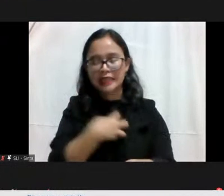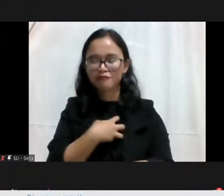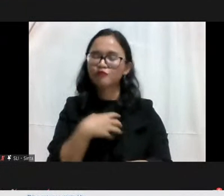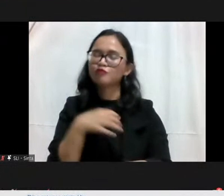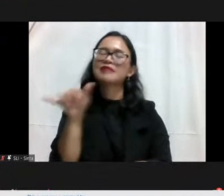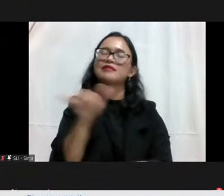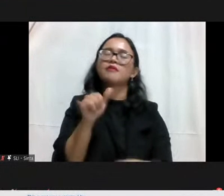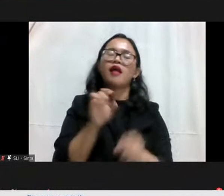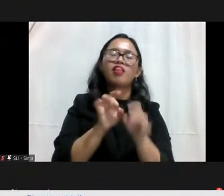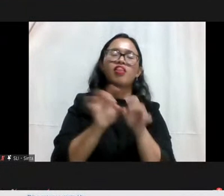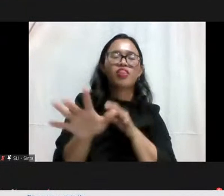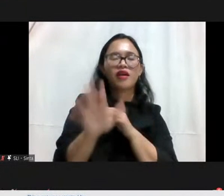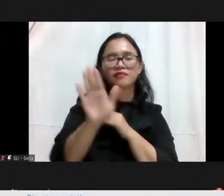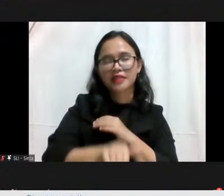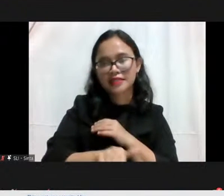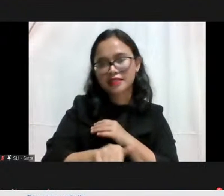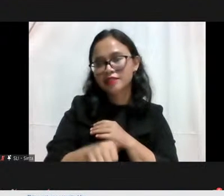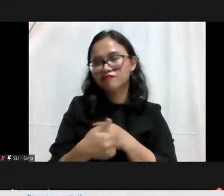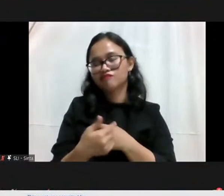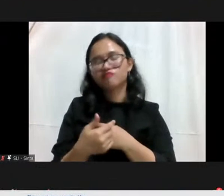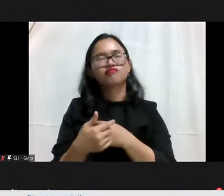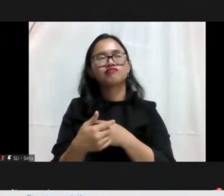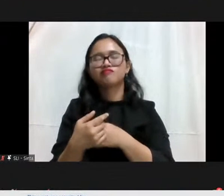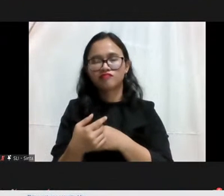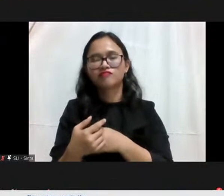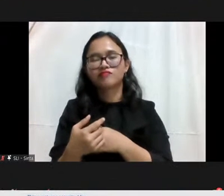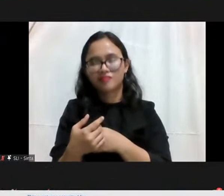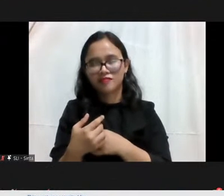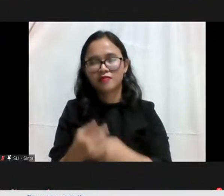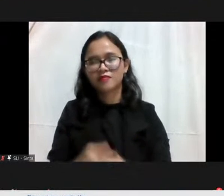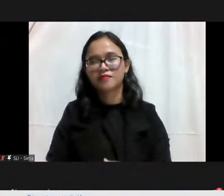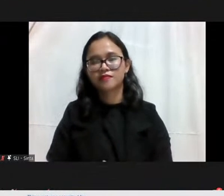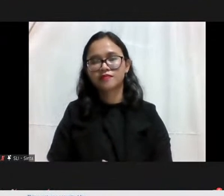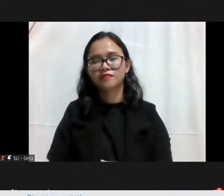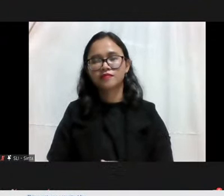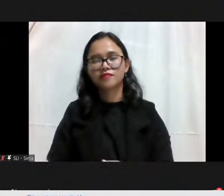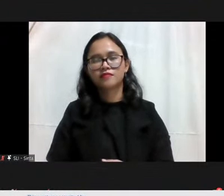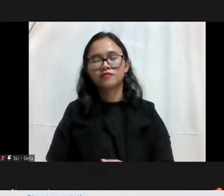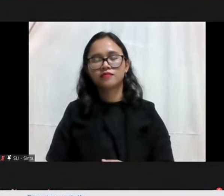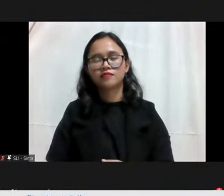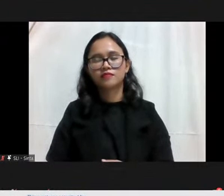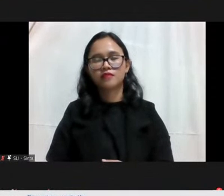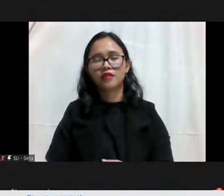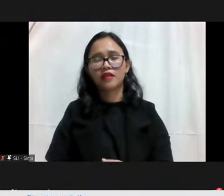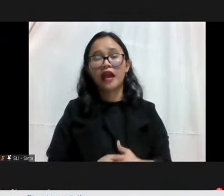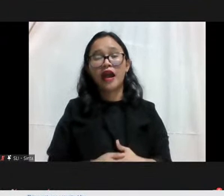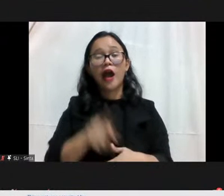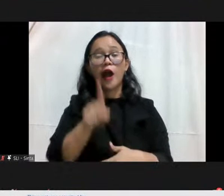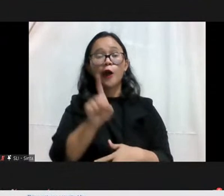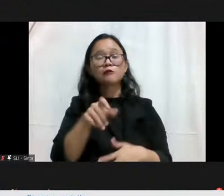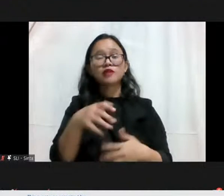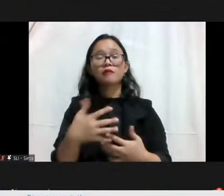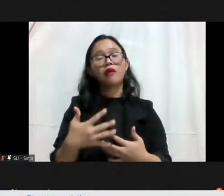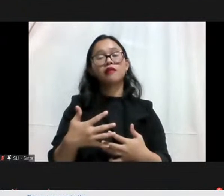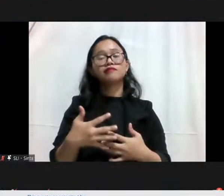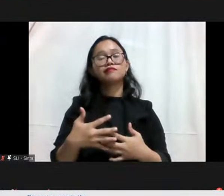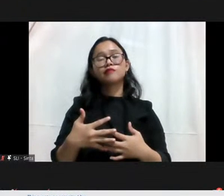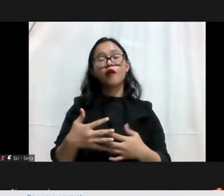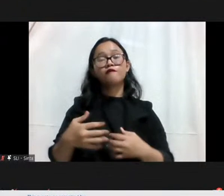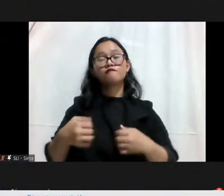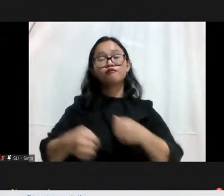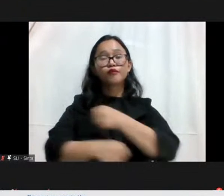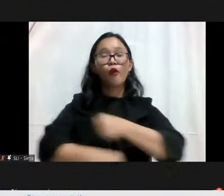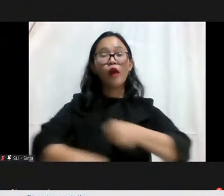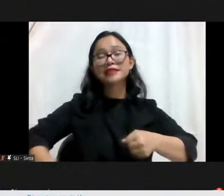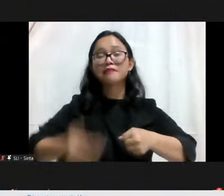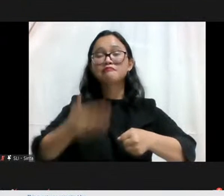ya terutama kaitannya dengan rantai pasokan yang saya kira sebetulnya penguasaannya lebih didistribusi dan di situ